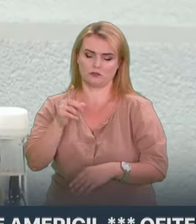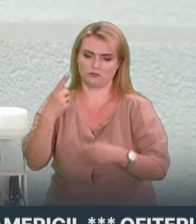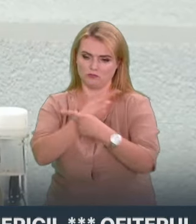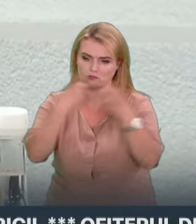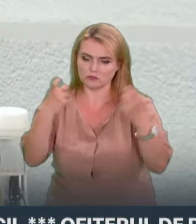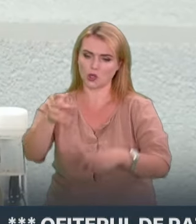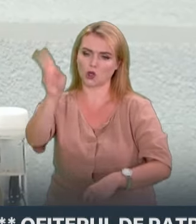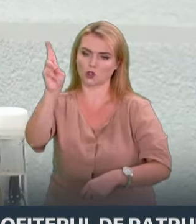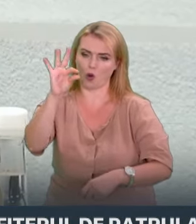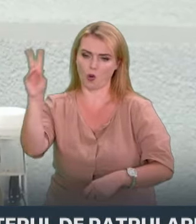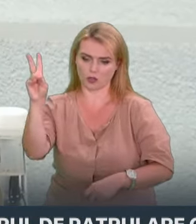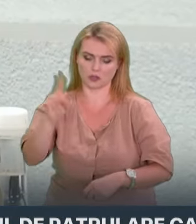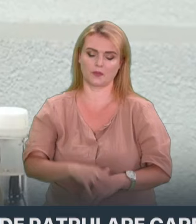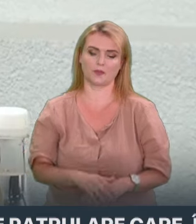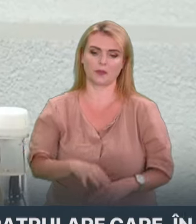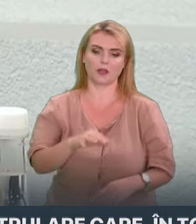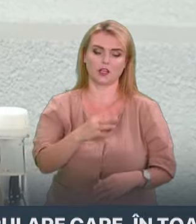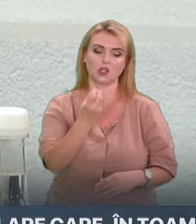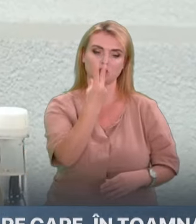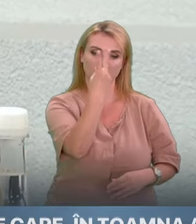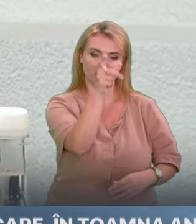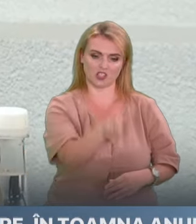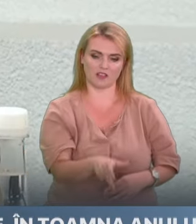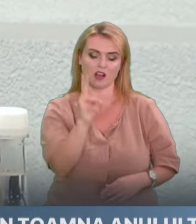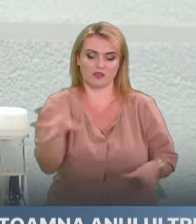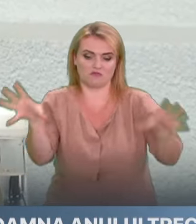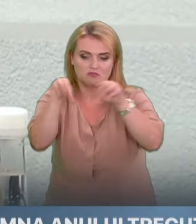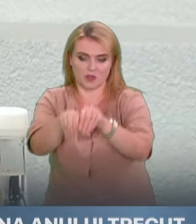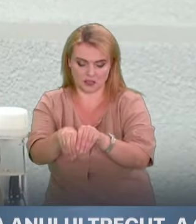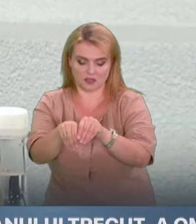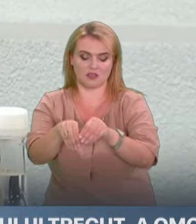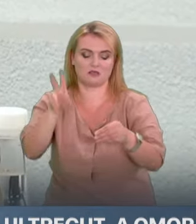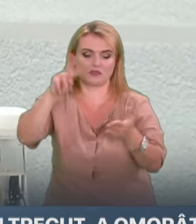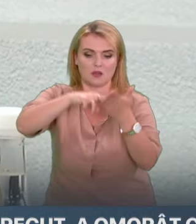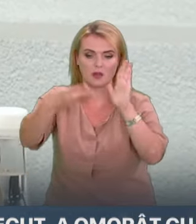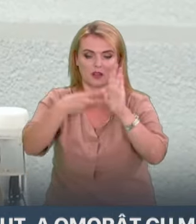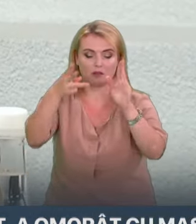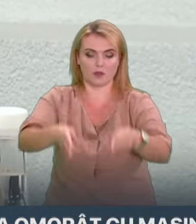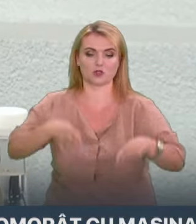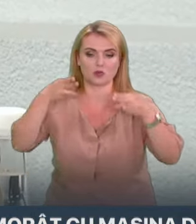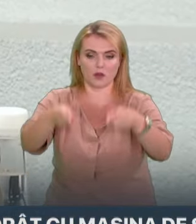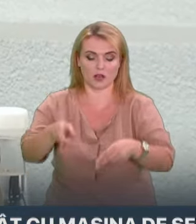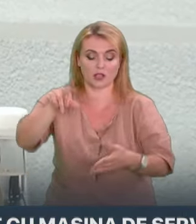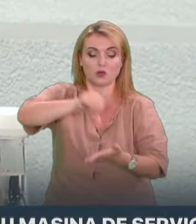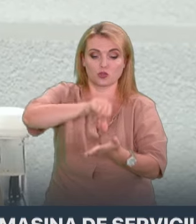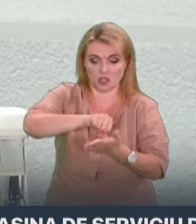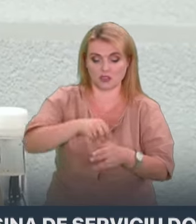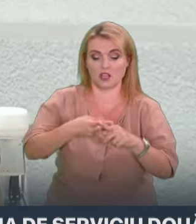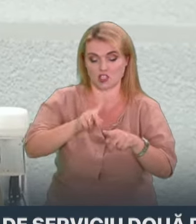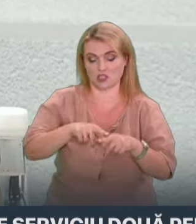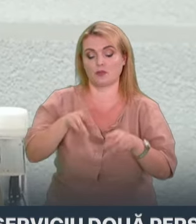a săvârșirii infracțiunii și a celor doi complici, care au fost puși sub învinuire pentru autorat la omor și respectiv complicitate la